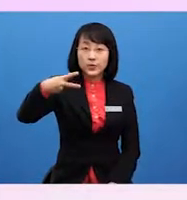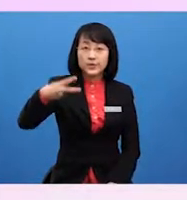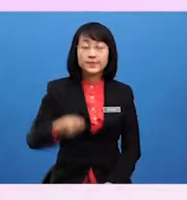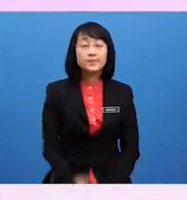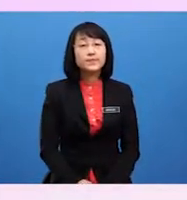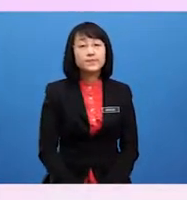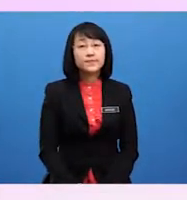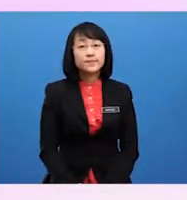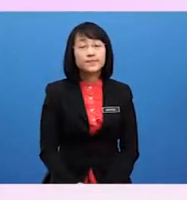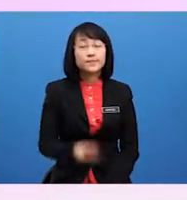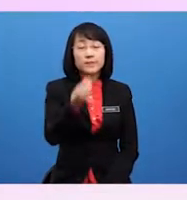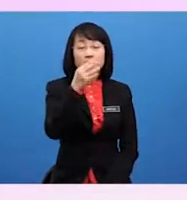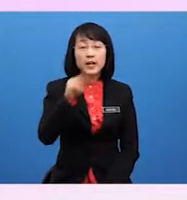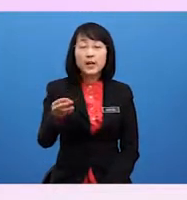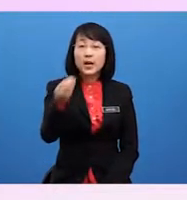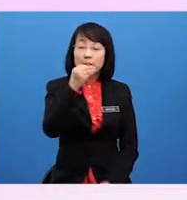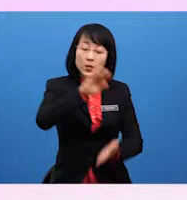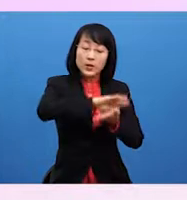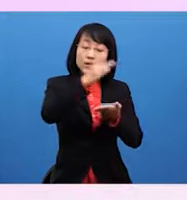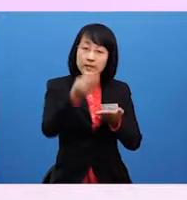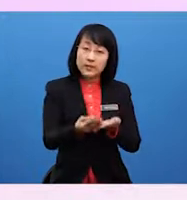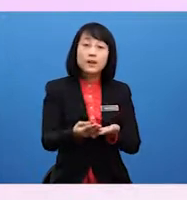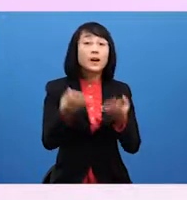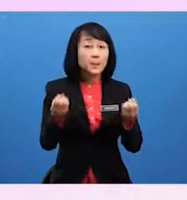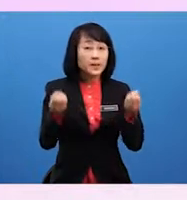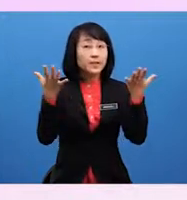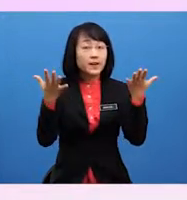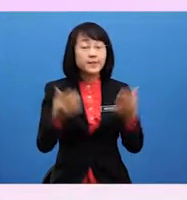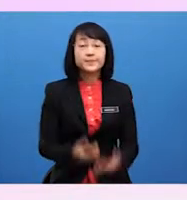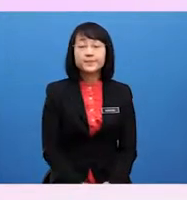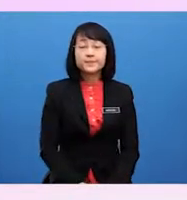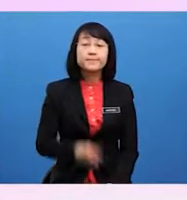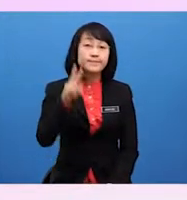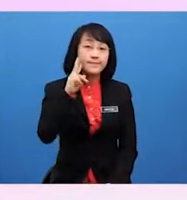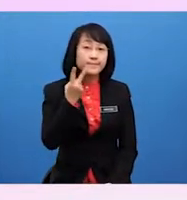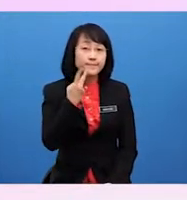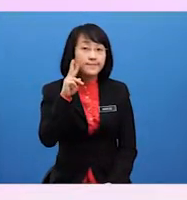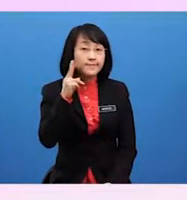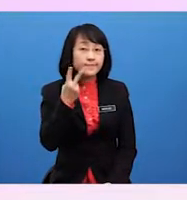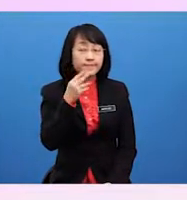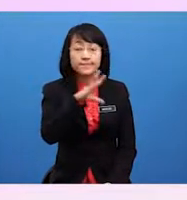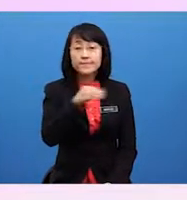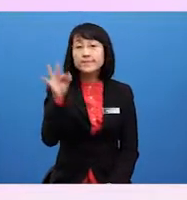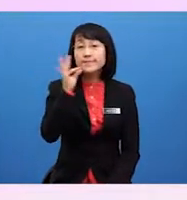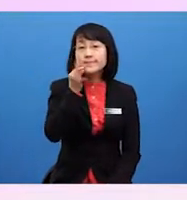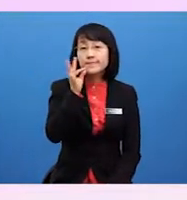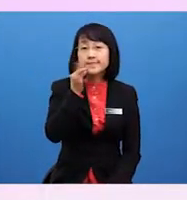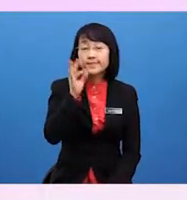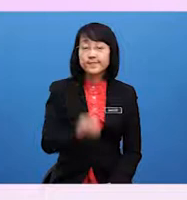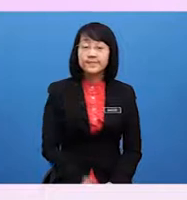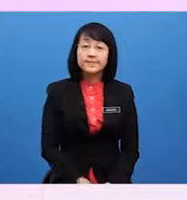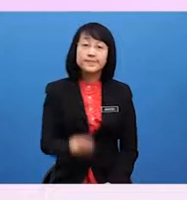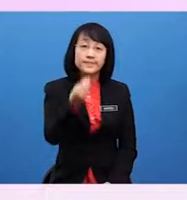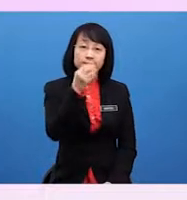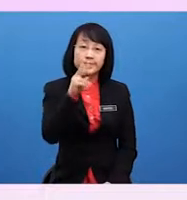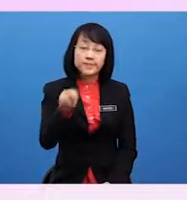perlu diambil dengan kuantiti yang banyak, iaitu sayur-sayuran dan buah-buahan. Makanan